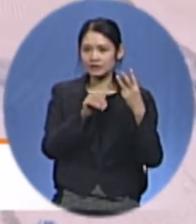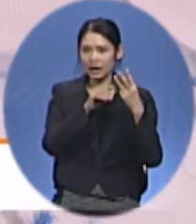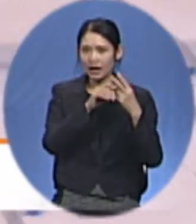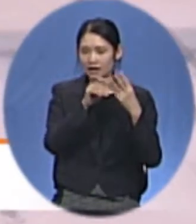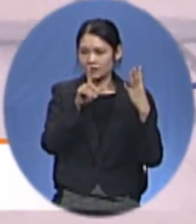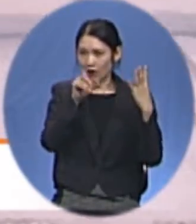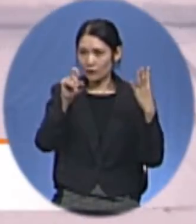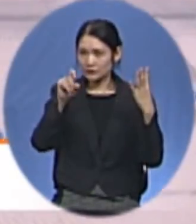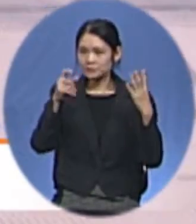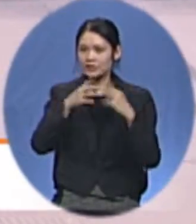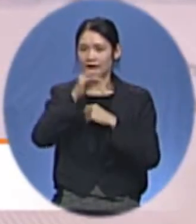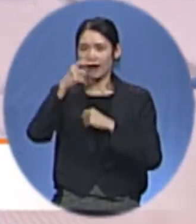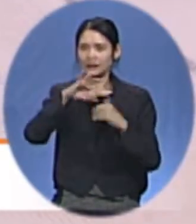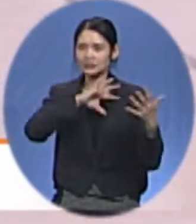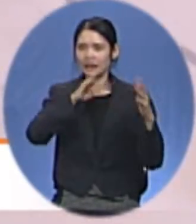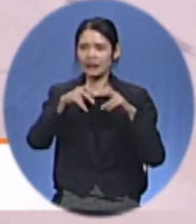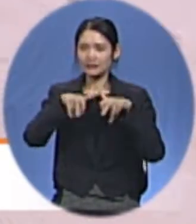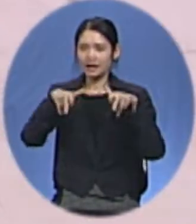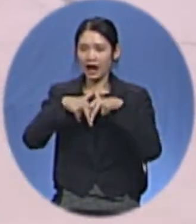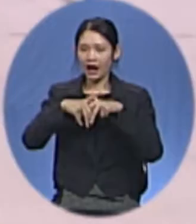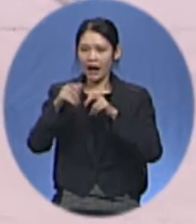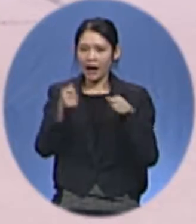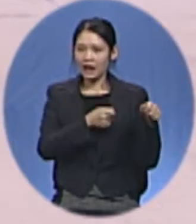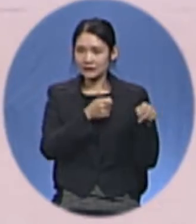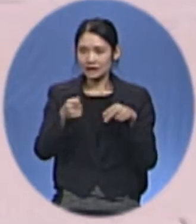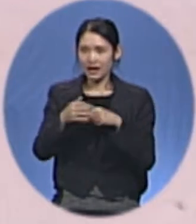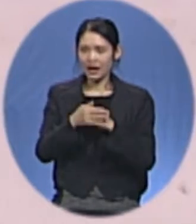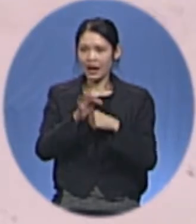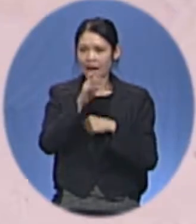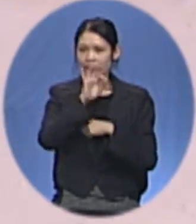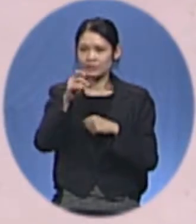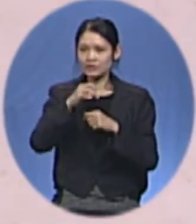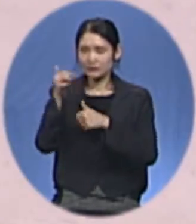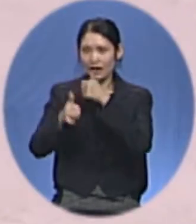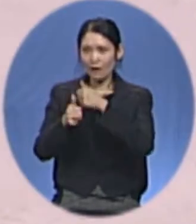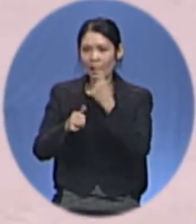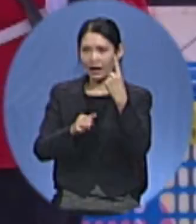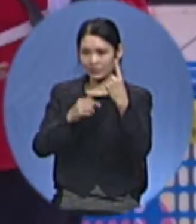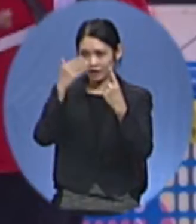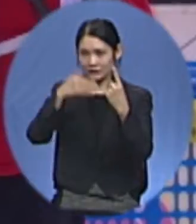시작되는 강릉 세계장애인 아이스하키 선수권 에이플 대회만을